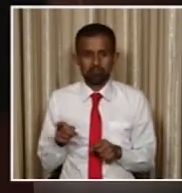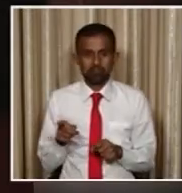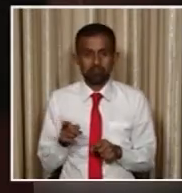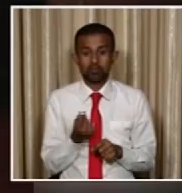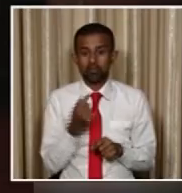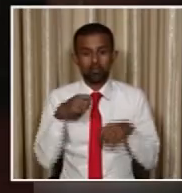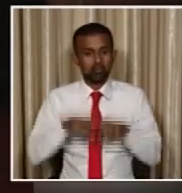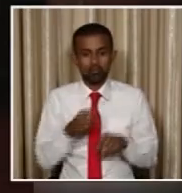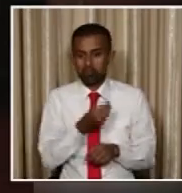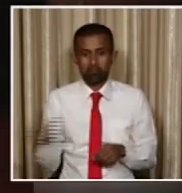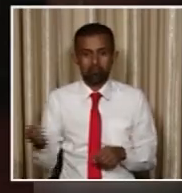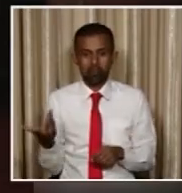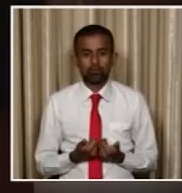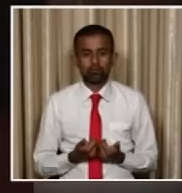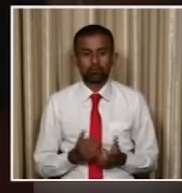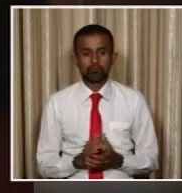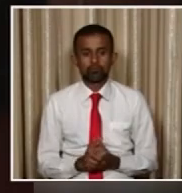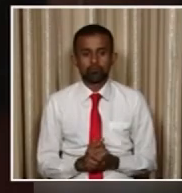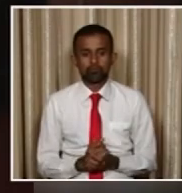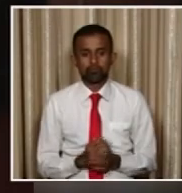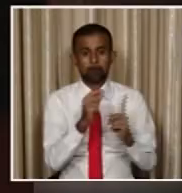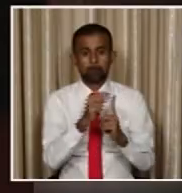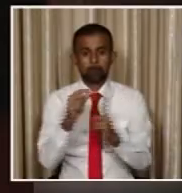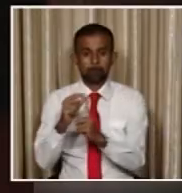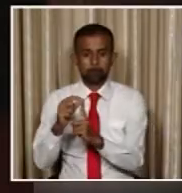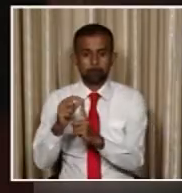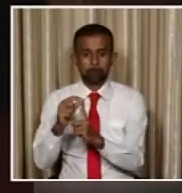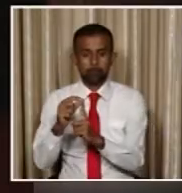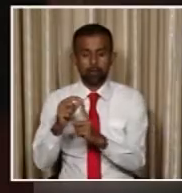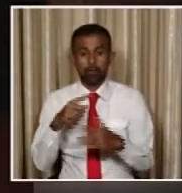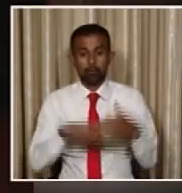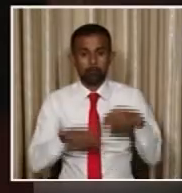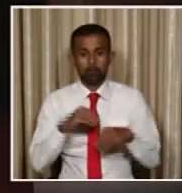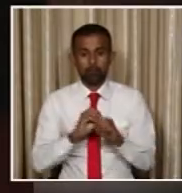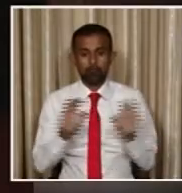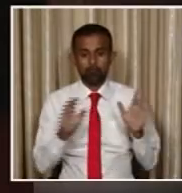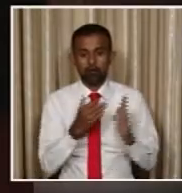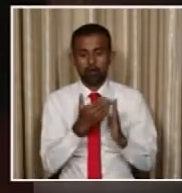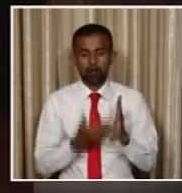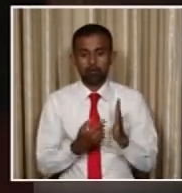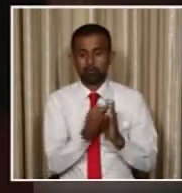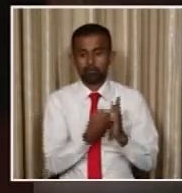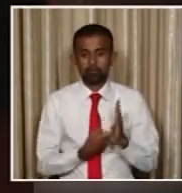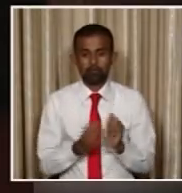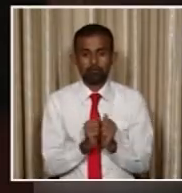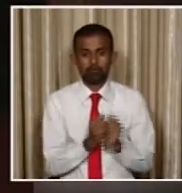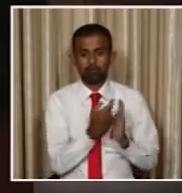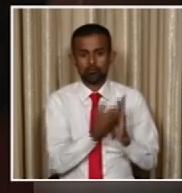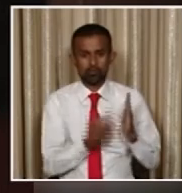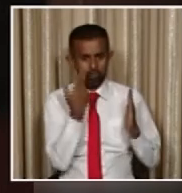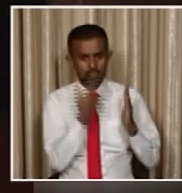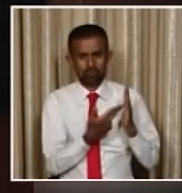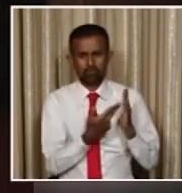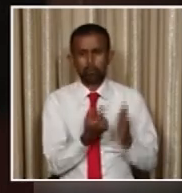තම්පලාවත් හම්බුන්නේ නැහැ. පොල් පලාවත් නැහැ. NPP එකේ මැතිවරණ ප්‍රකාශනය, ඔවුන්ගේ ප්‍රතිපත්ති ප්‍රකාශනය දැක්කාම නම් මේවා